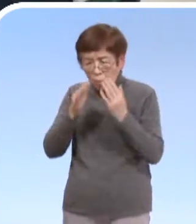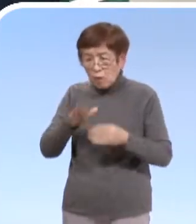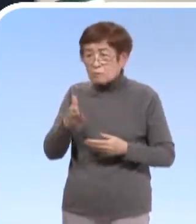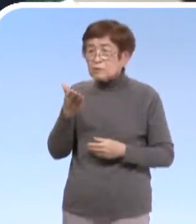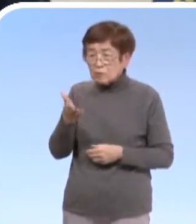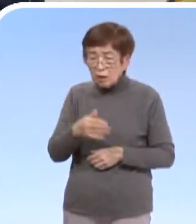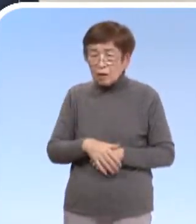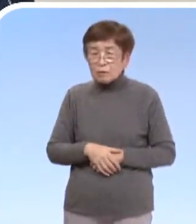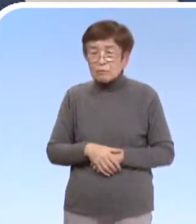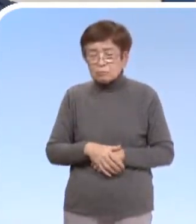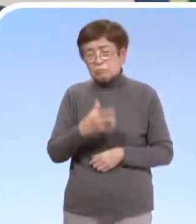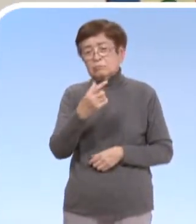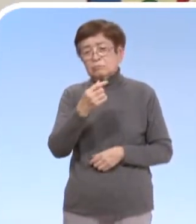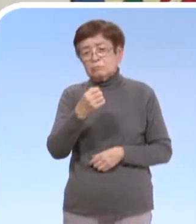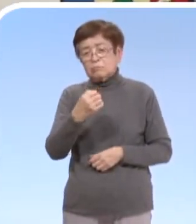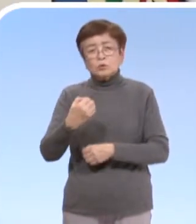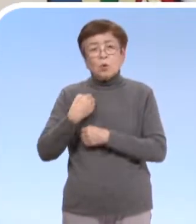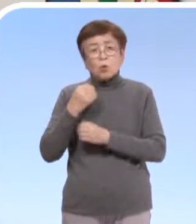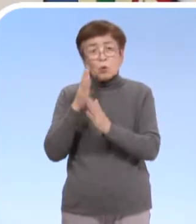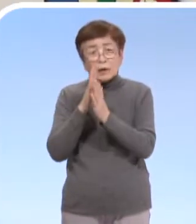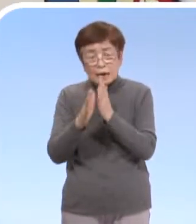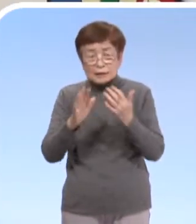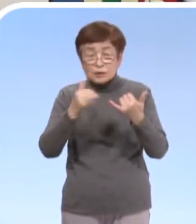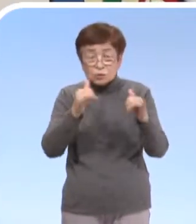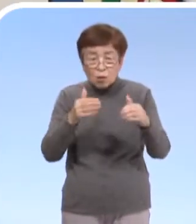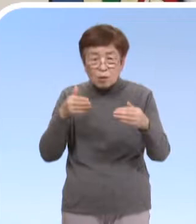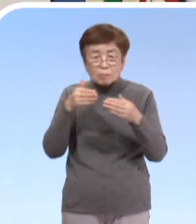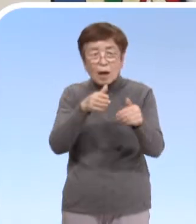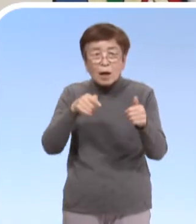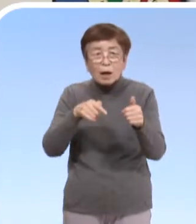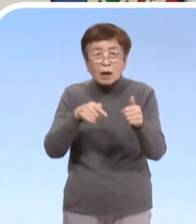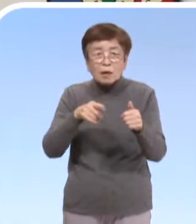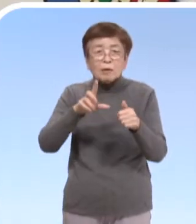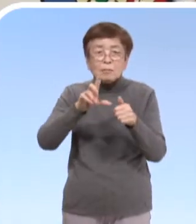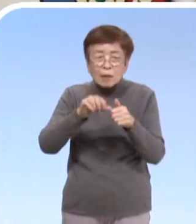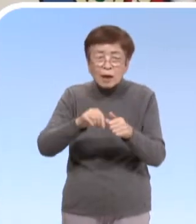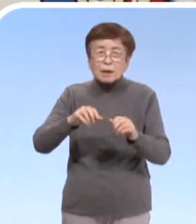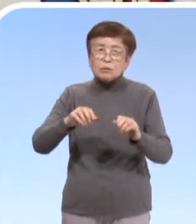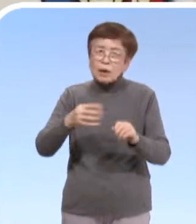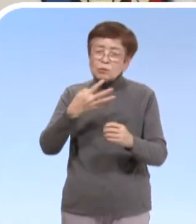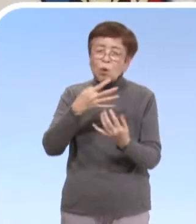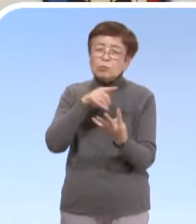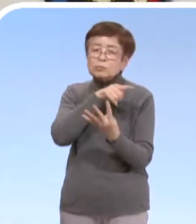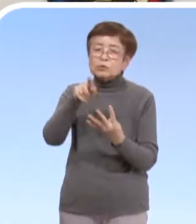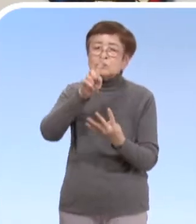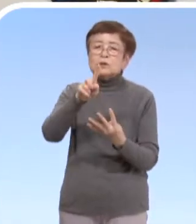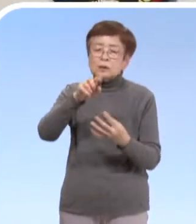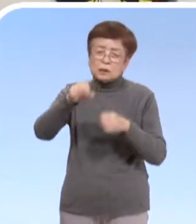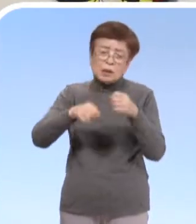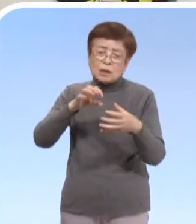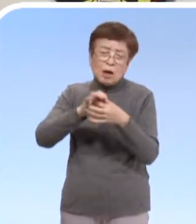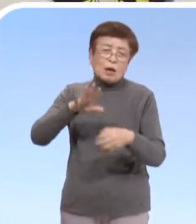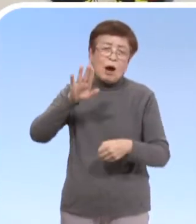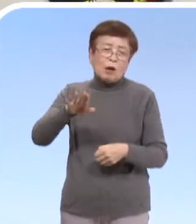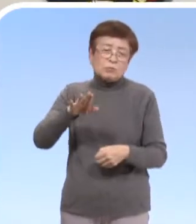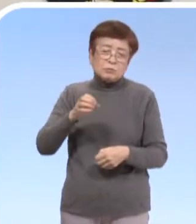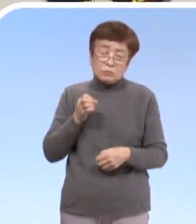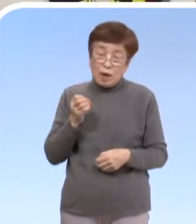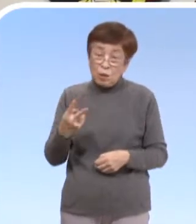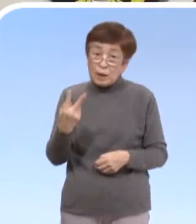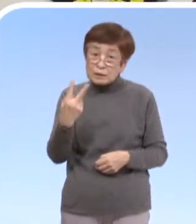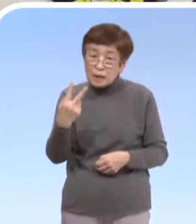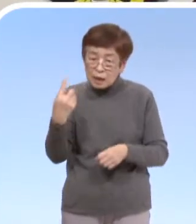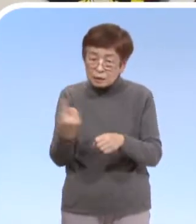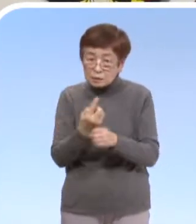い、兵庫県内では人身交通事故の約4分の1が自転車が関係しております。はい、件数で言いますと令和2年中